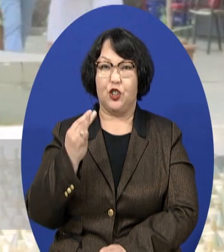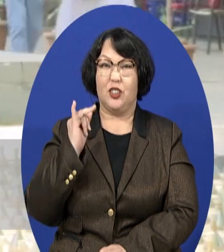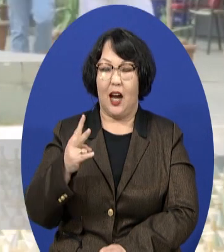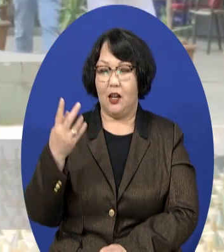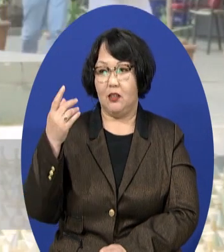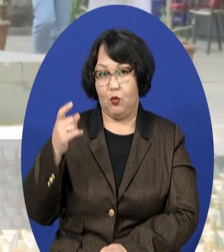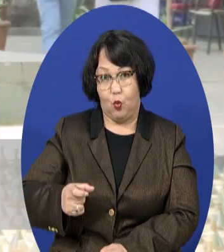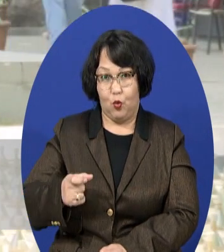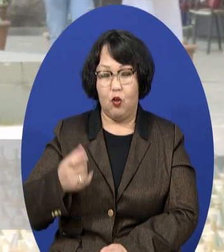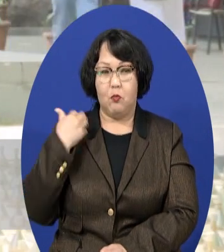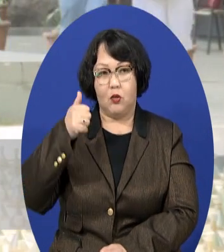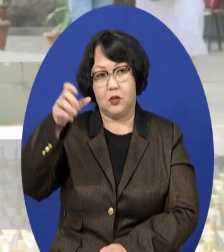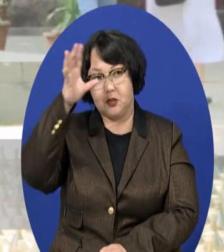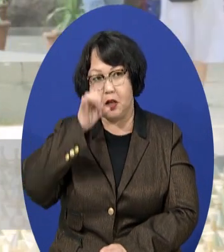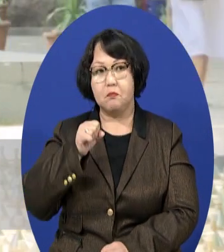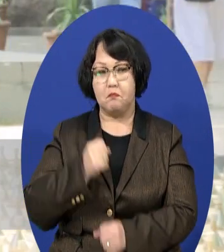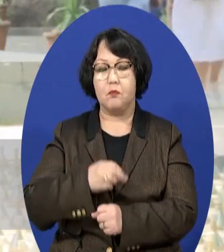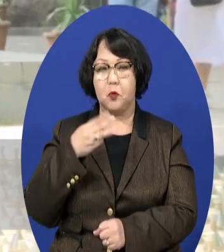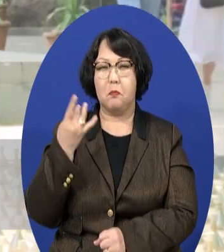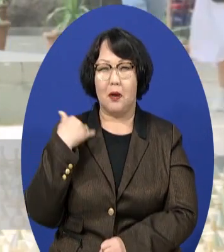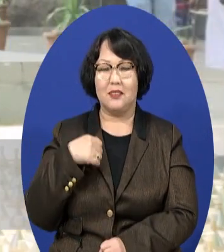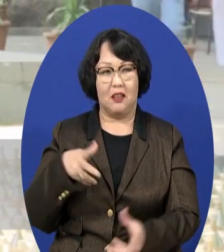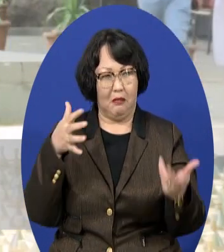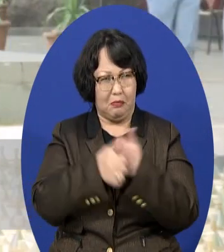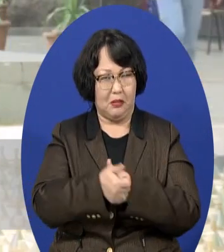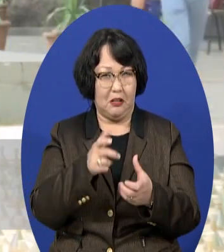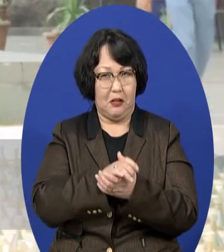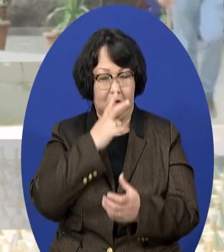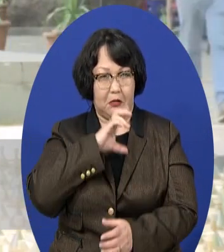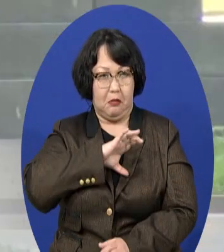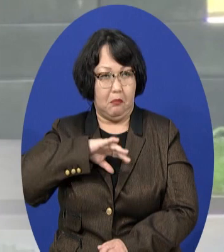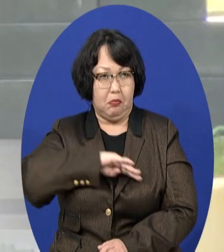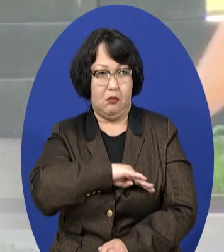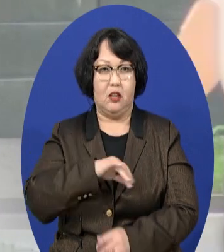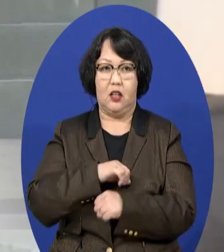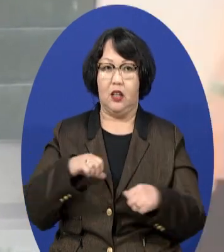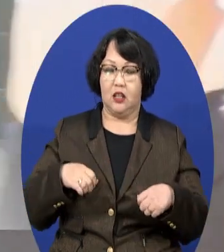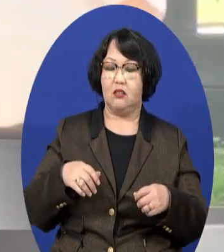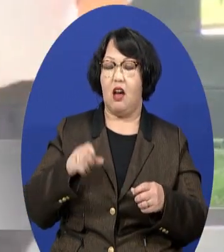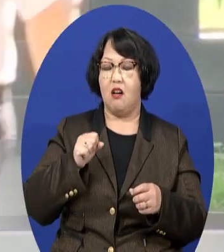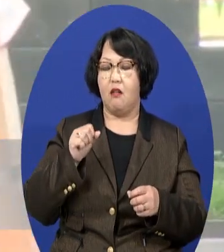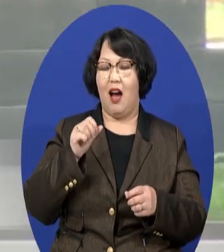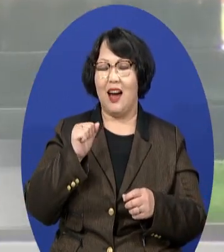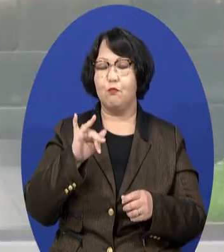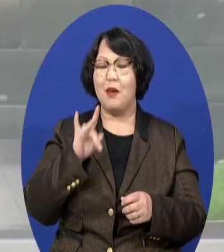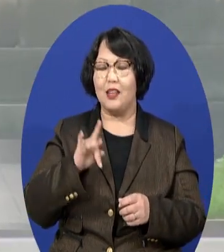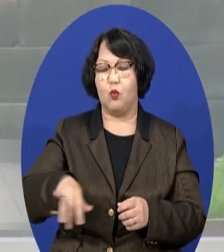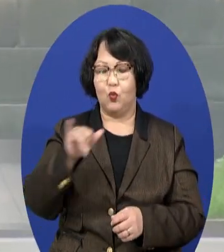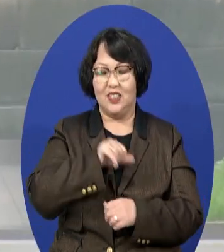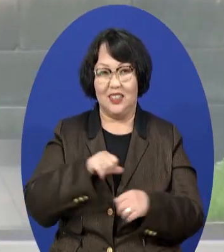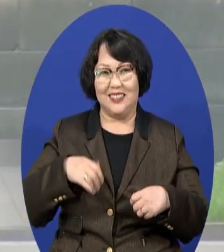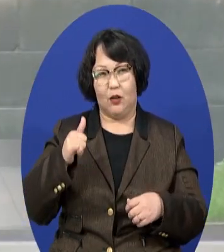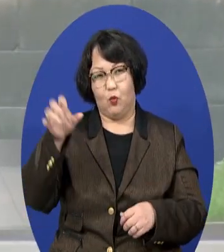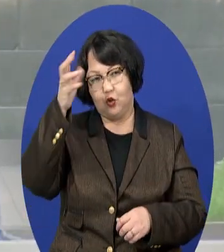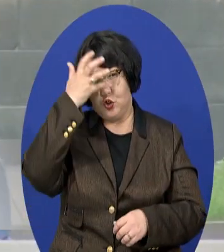үед байгуулагдсан энэхүү эвлэрлийн гэрээнд сэтгэл дундуур байгаагаа Армени иргэд болон зарим улс төрийн хүчин илэрхийлж өнгөрсөн